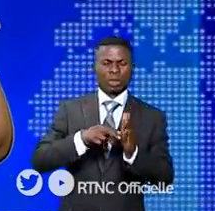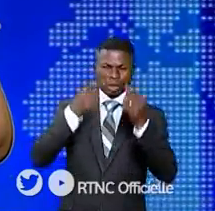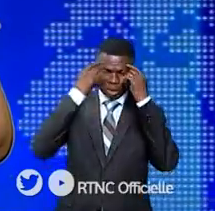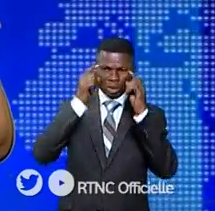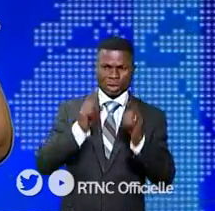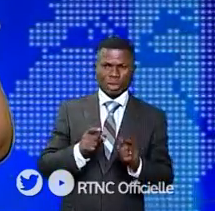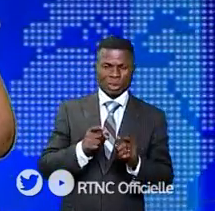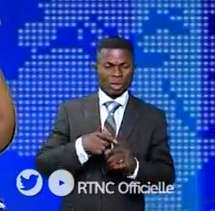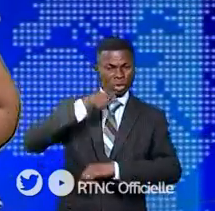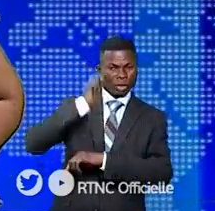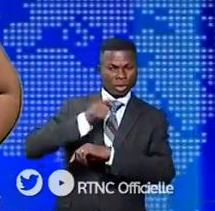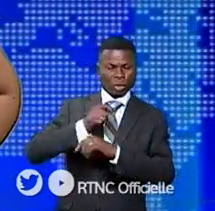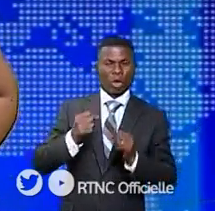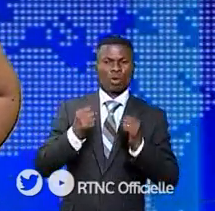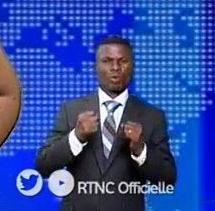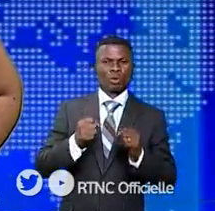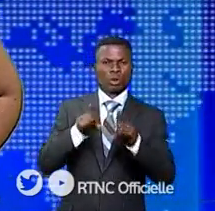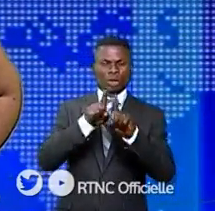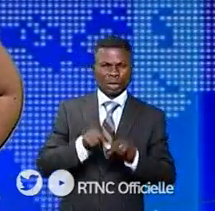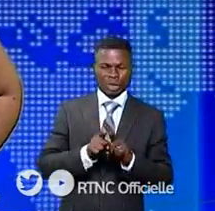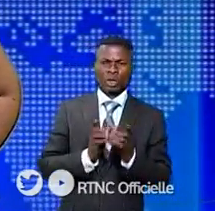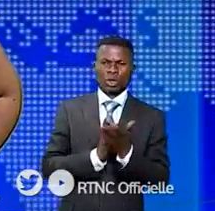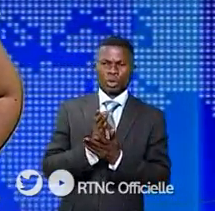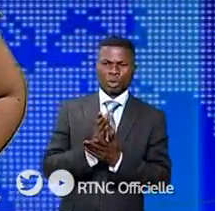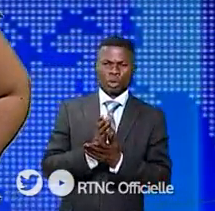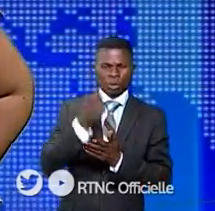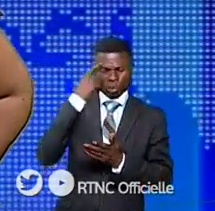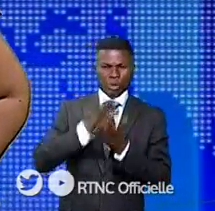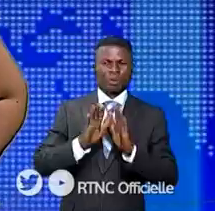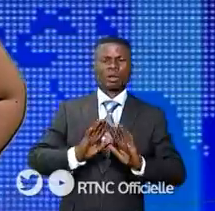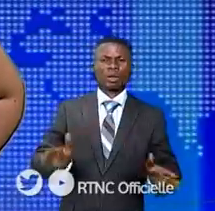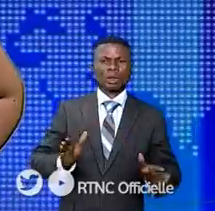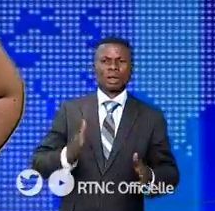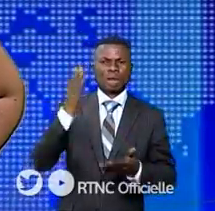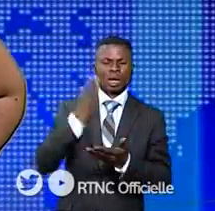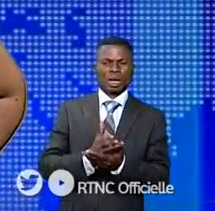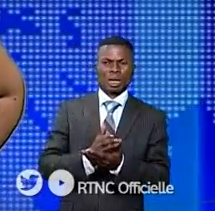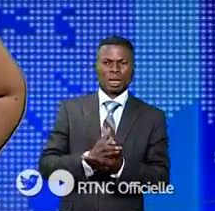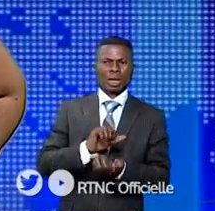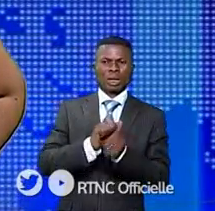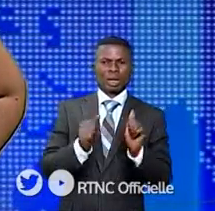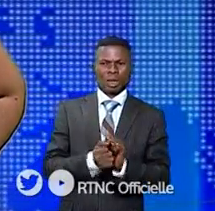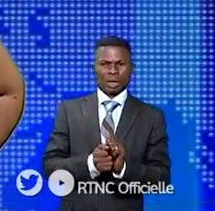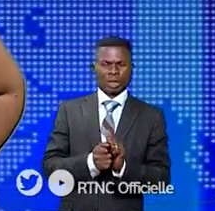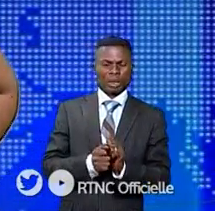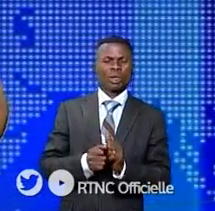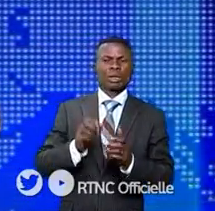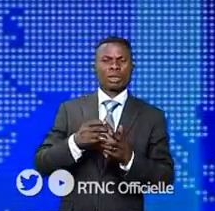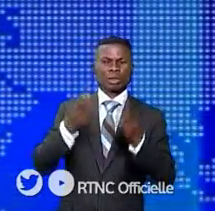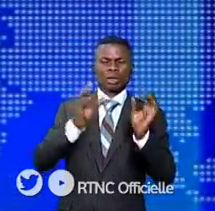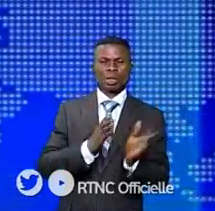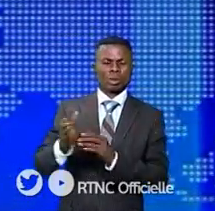à une justice efficace et impartiale. Et pour y parvenir, il met le boucher double afin de bien soutenir